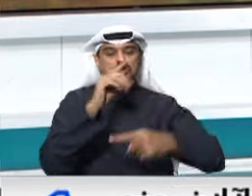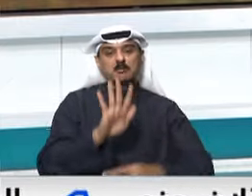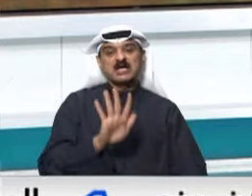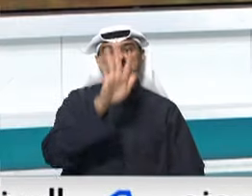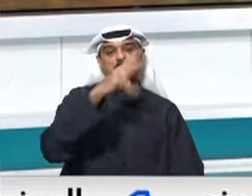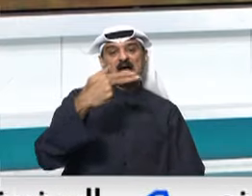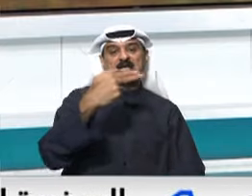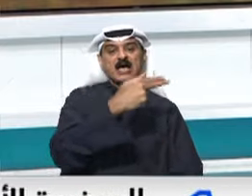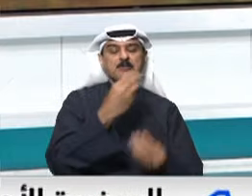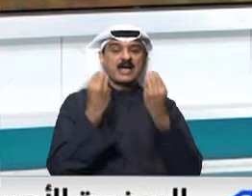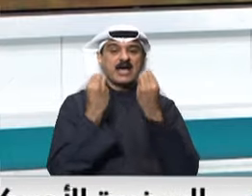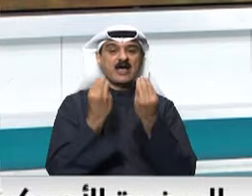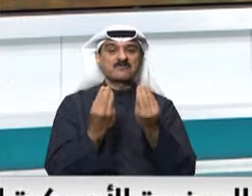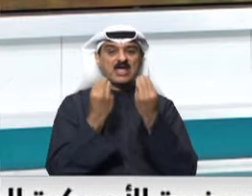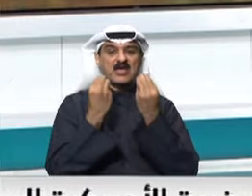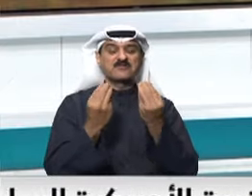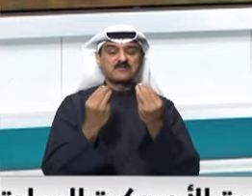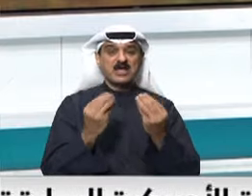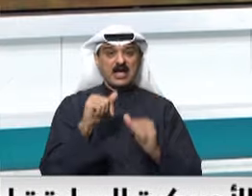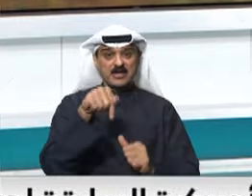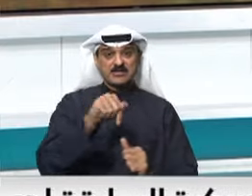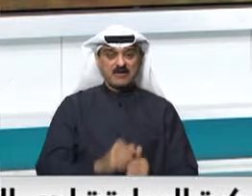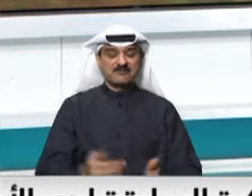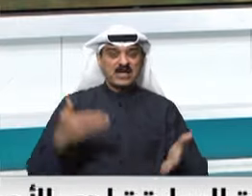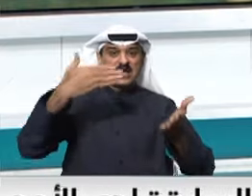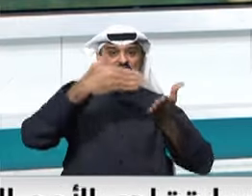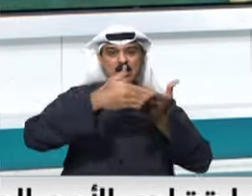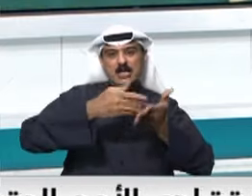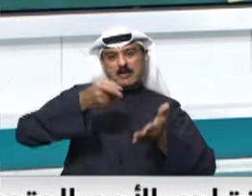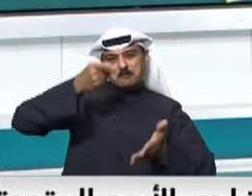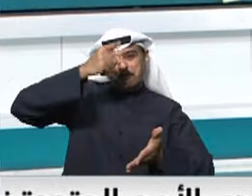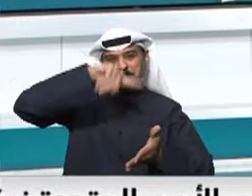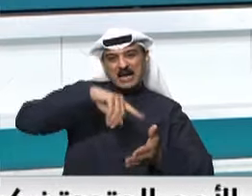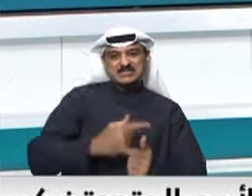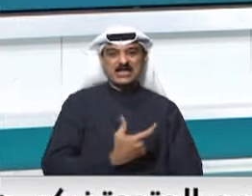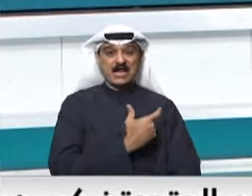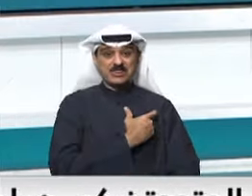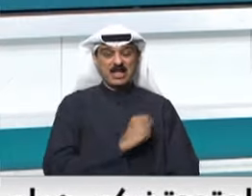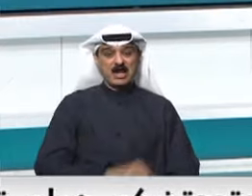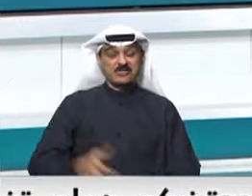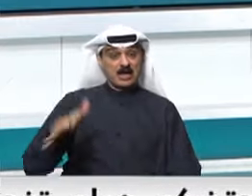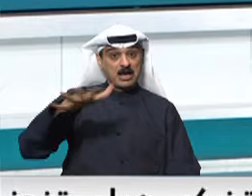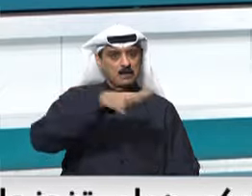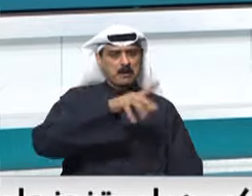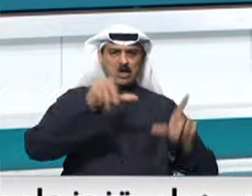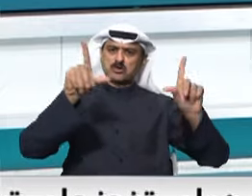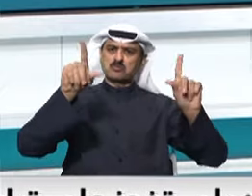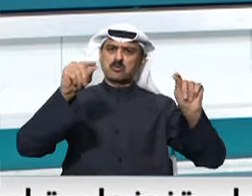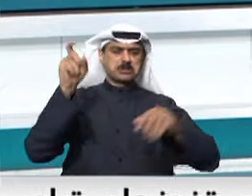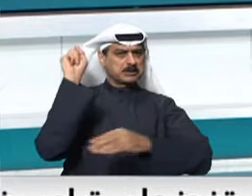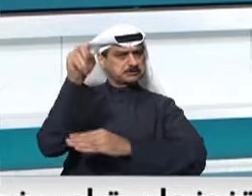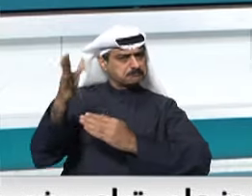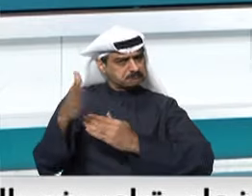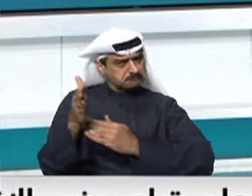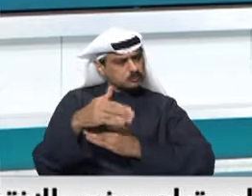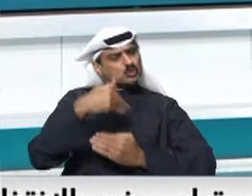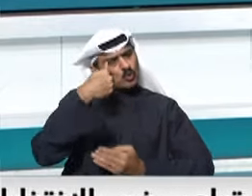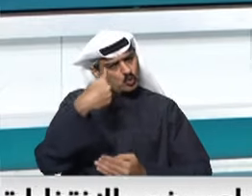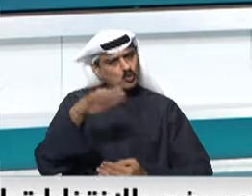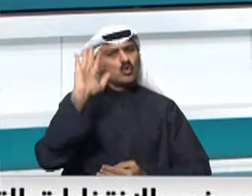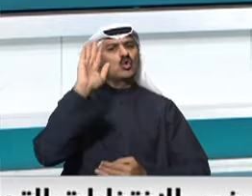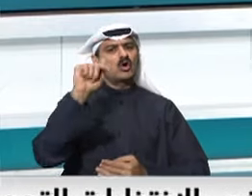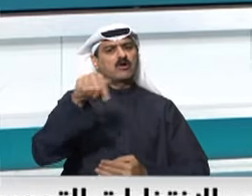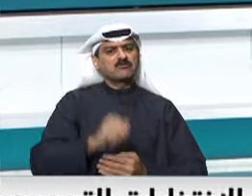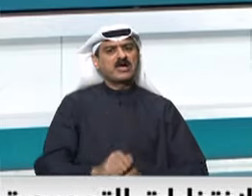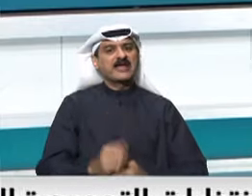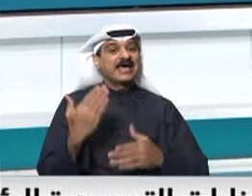خفيف الى معتدل السرعه حتى نهايه يوم الغد والبحر راح يكون مناسب فلي بينزل البحر باكر الاجواء مناسبه ارتفاع الامواج من واحد